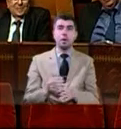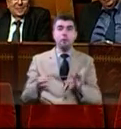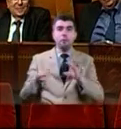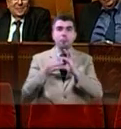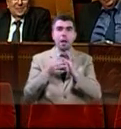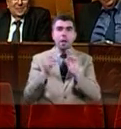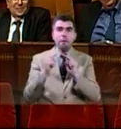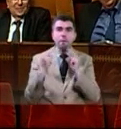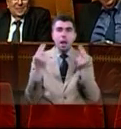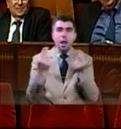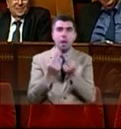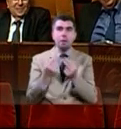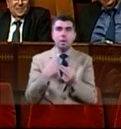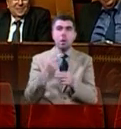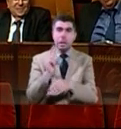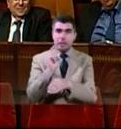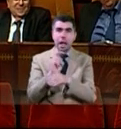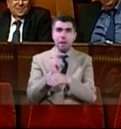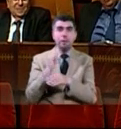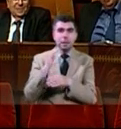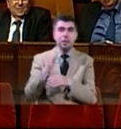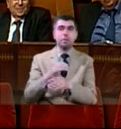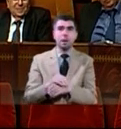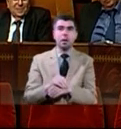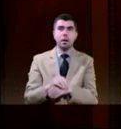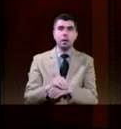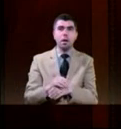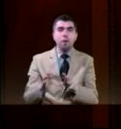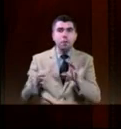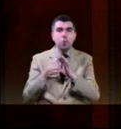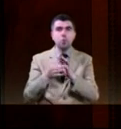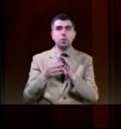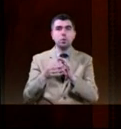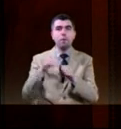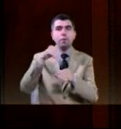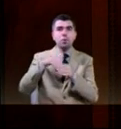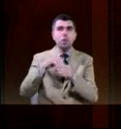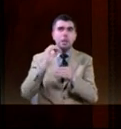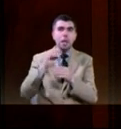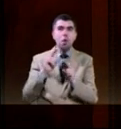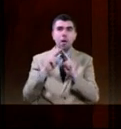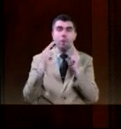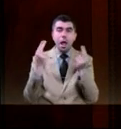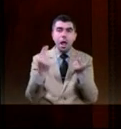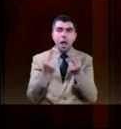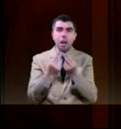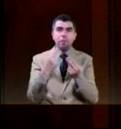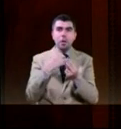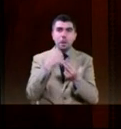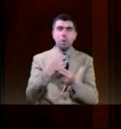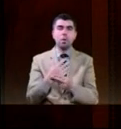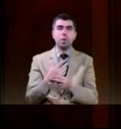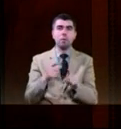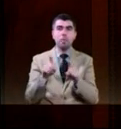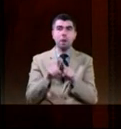الدولي، واش حنا كنقيلوا نتسلفوا من البنك الدولي ومن صندوق النقد الدولي ومن المانحين في العالم ومن اللي يجيو لهنا ندول